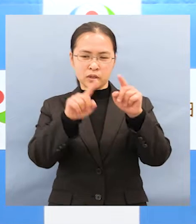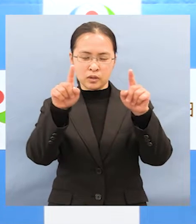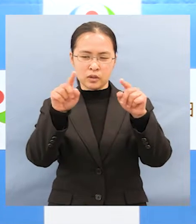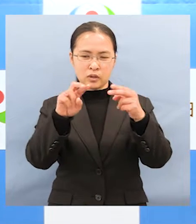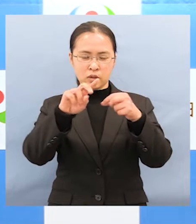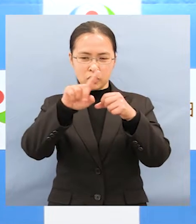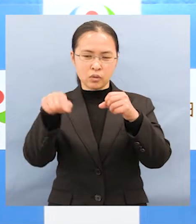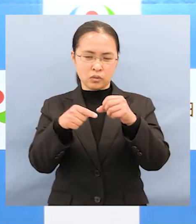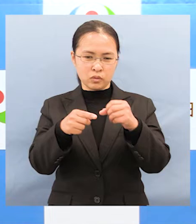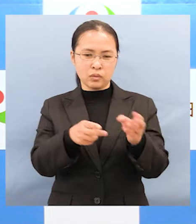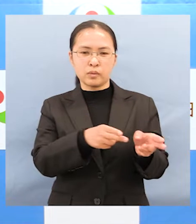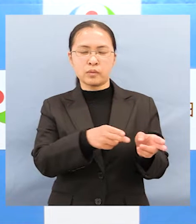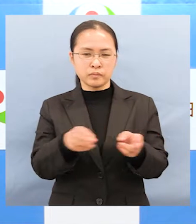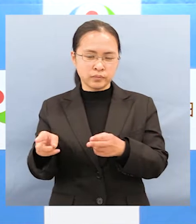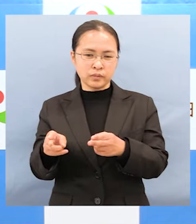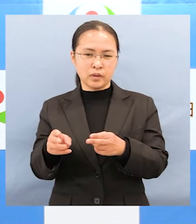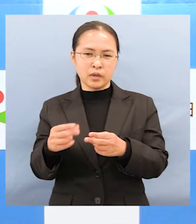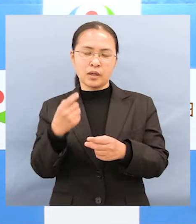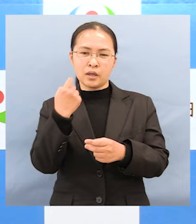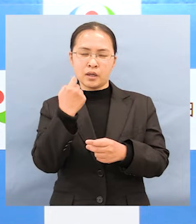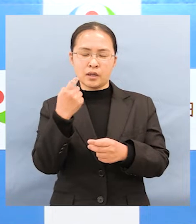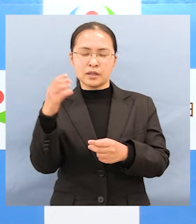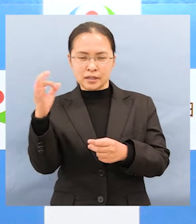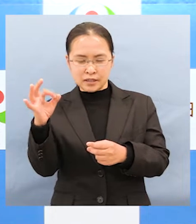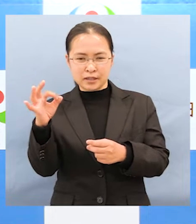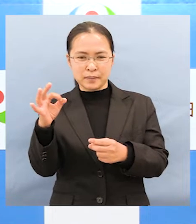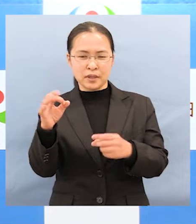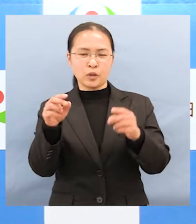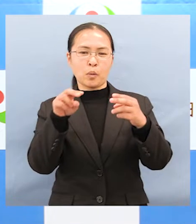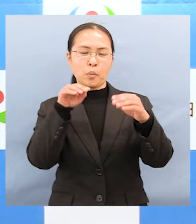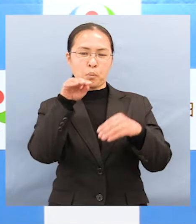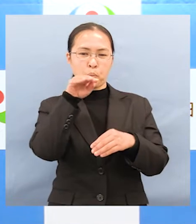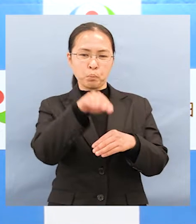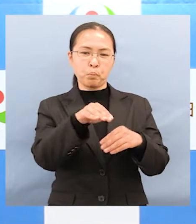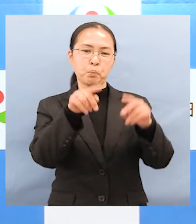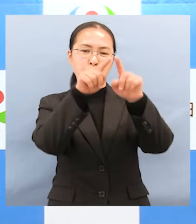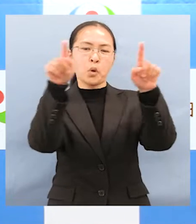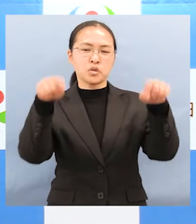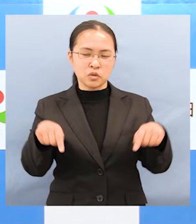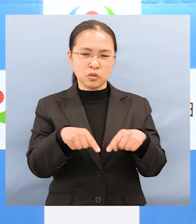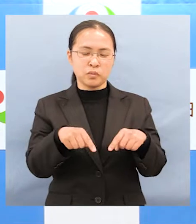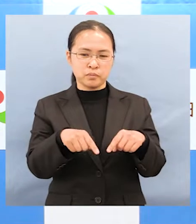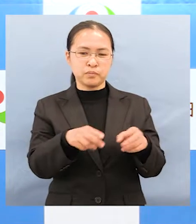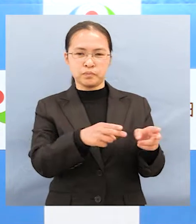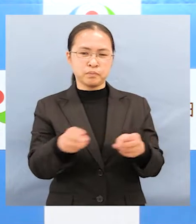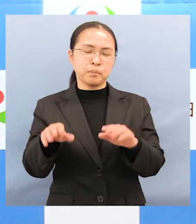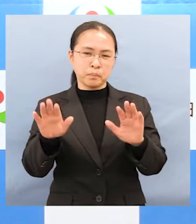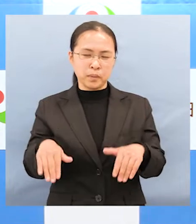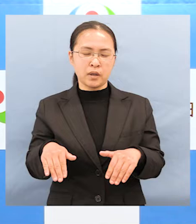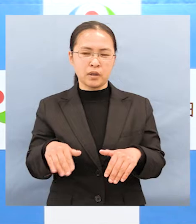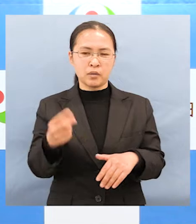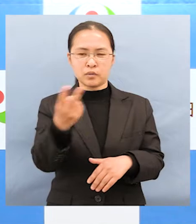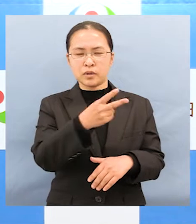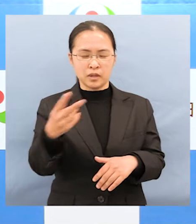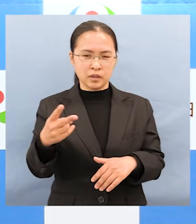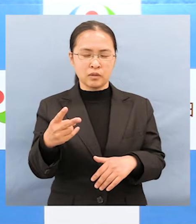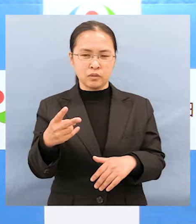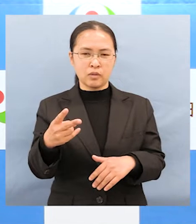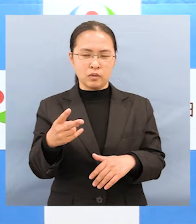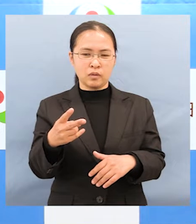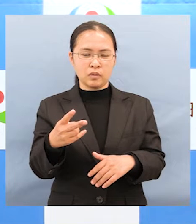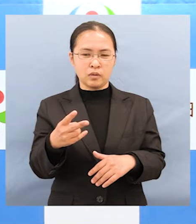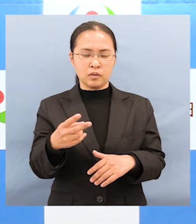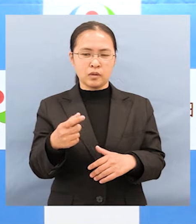計らいでゴールドポストを設置するということで、まさに今年1年間を象徴するような2人の金メダルの報